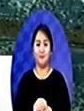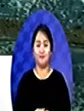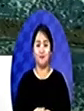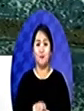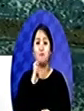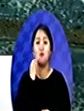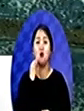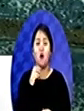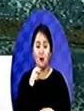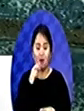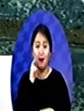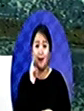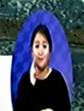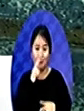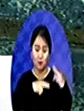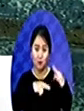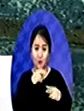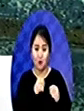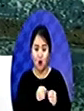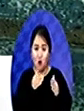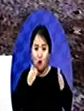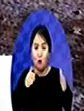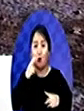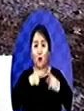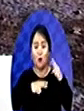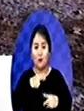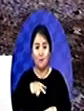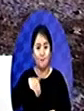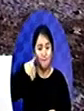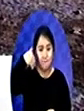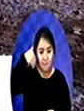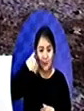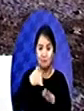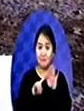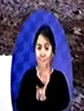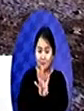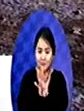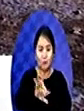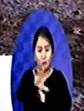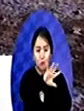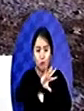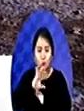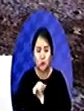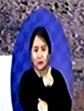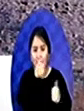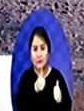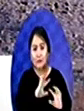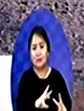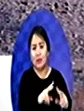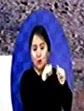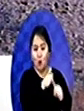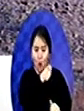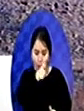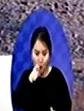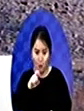Биокомбинат үйлдвэрийн өргөтгөл шинжилийн төслийн хүрээнд мал сүргийн эрүүл мэндийн үзүүлэлт сайжирч хүн амын хүнсний аюулгүй байдал баталгаатай болох боломж үүрдэнэ.